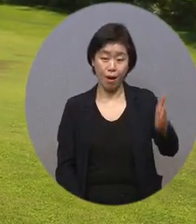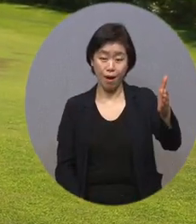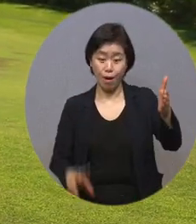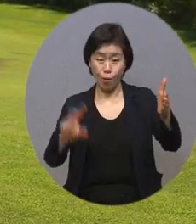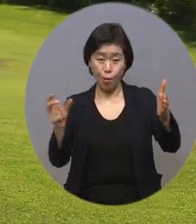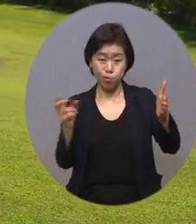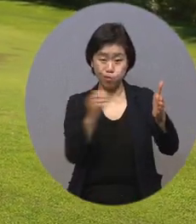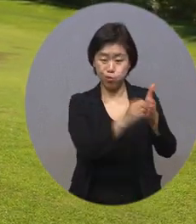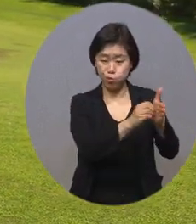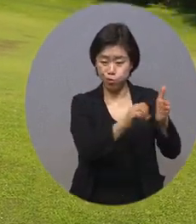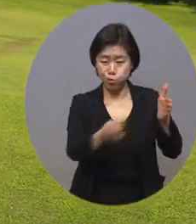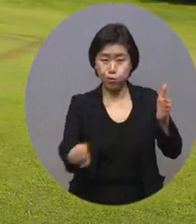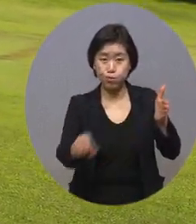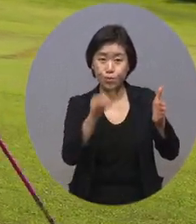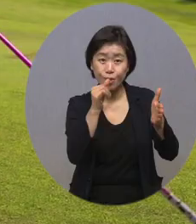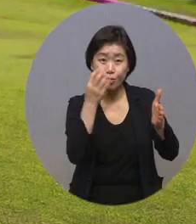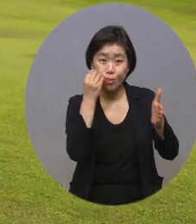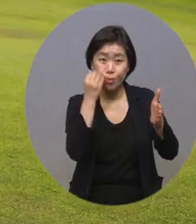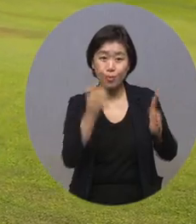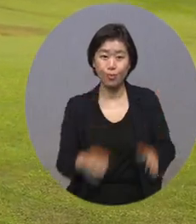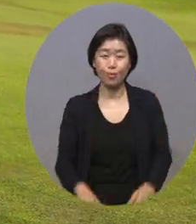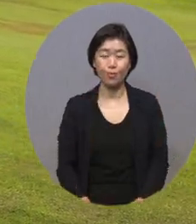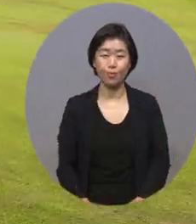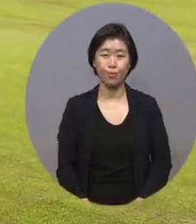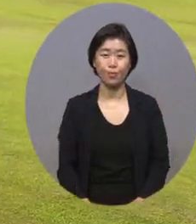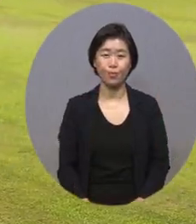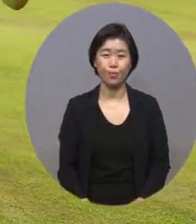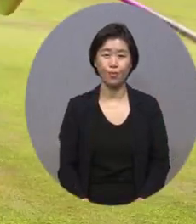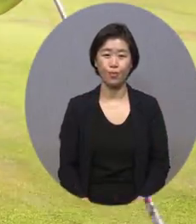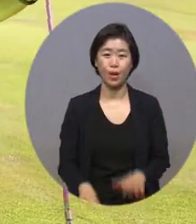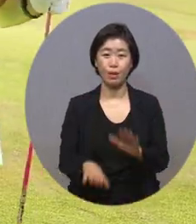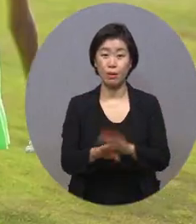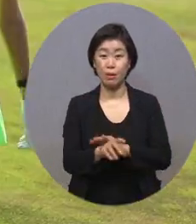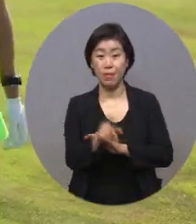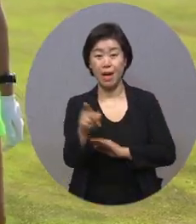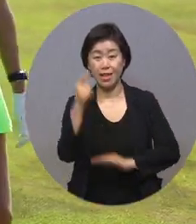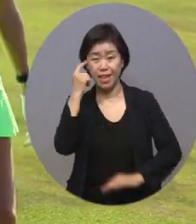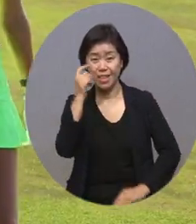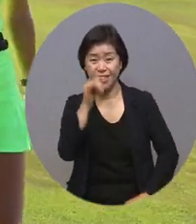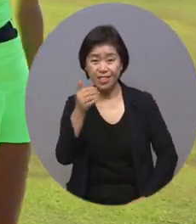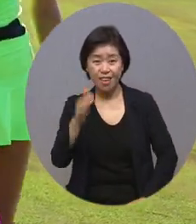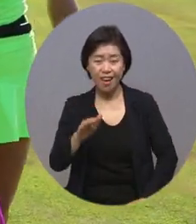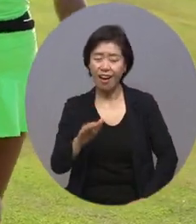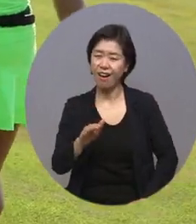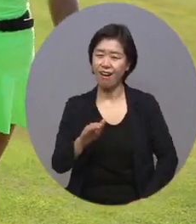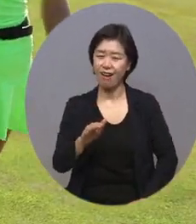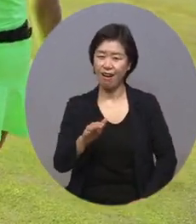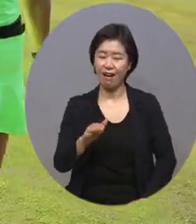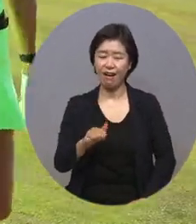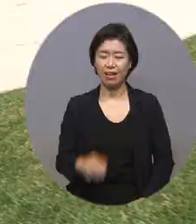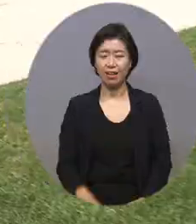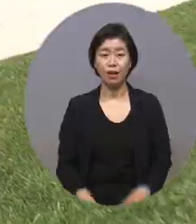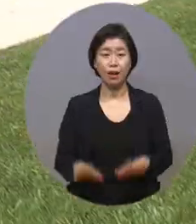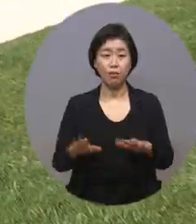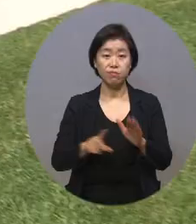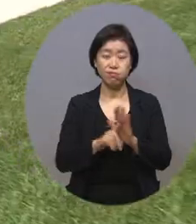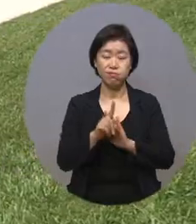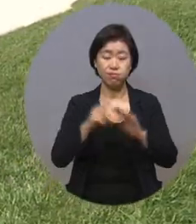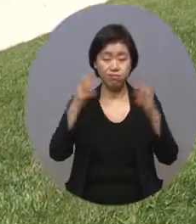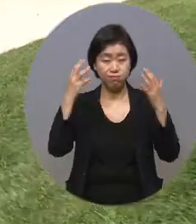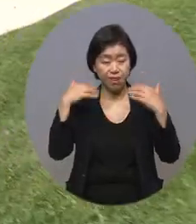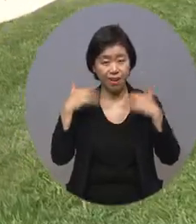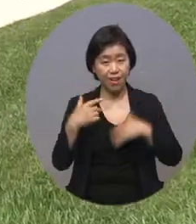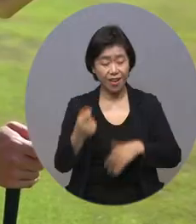모이셨어. 어? 한실령님. 근데 나 어드레스 들어왔는데 오른쪽 너무 봤다 싶었다. 장난 아니지? 어. 덥지. 덥다, 더워.